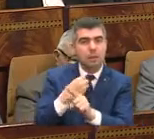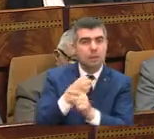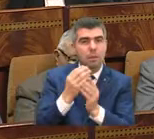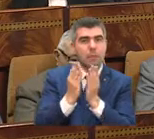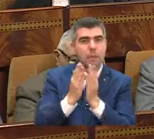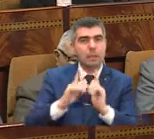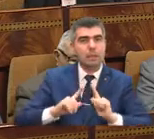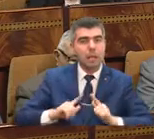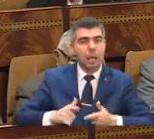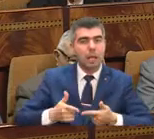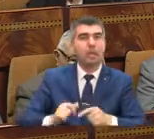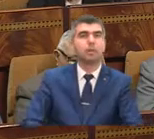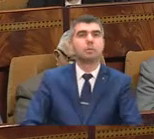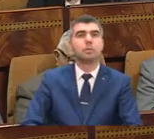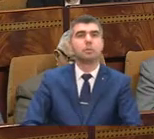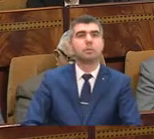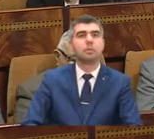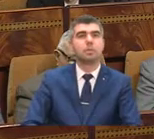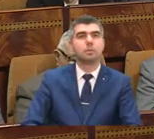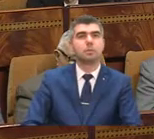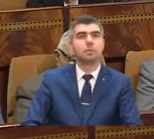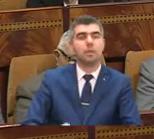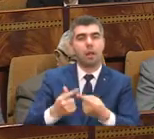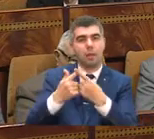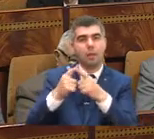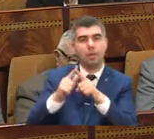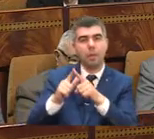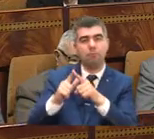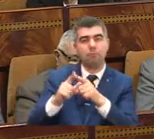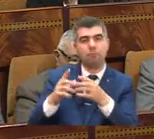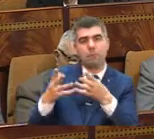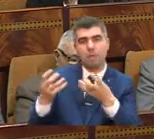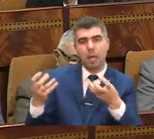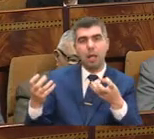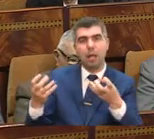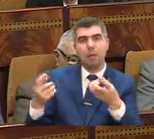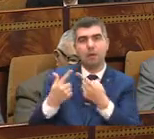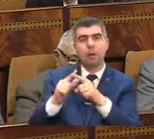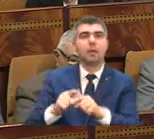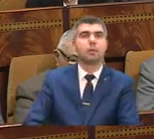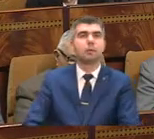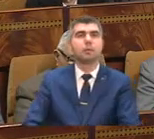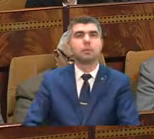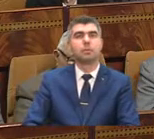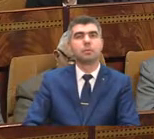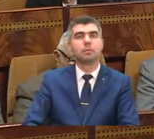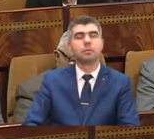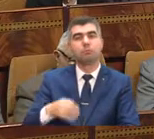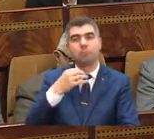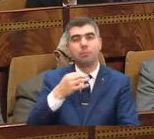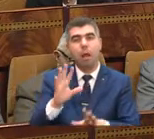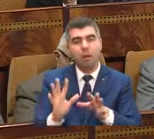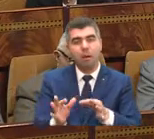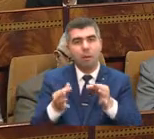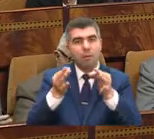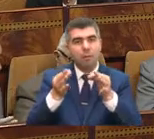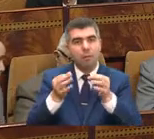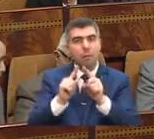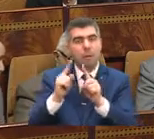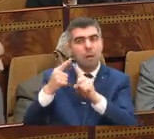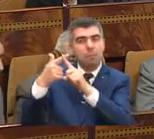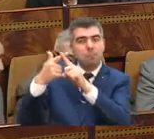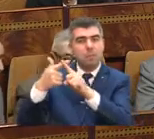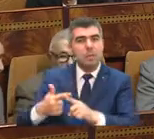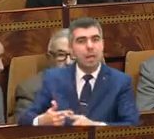ولا في يعني في مجموعة ديال الأمور اللي كتدخل فيها. كنلقاو بأن الميزانية